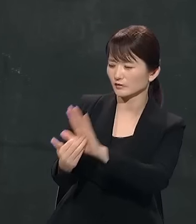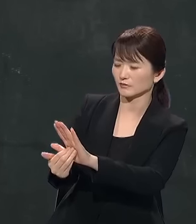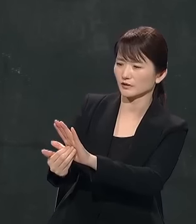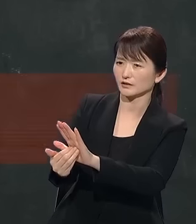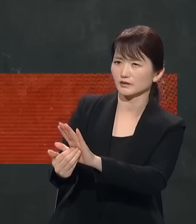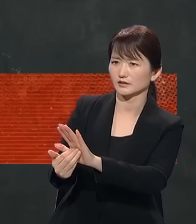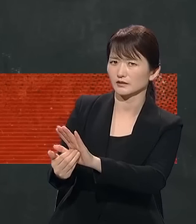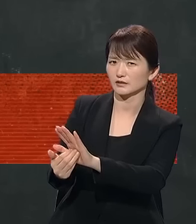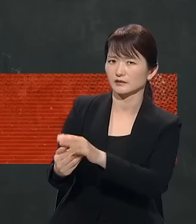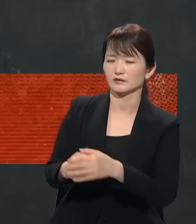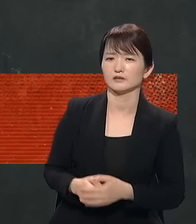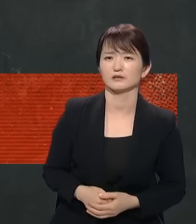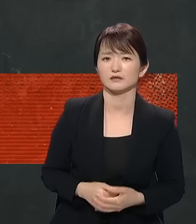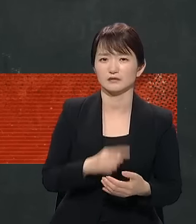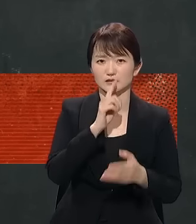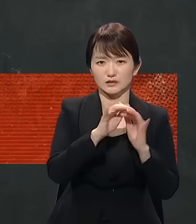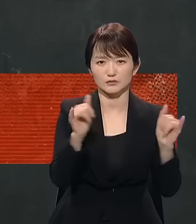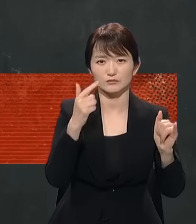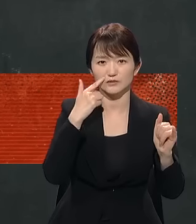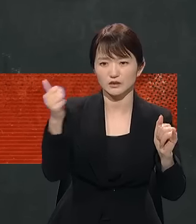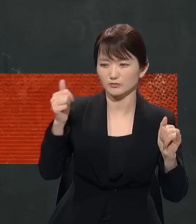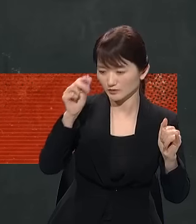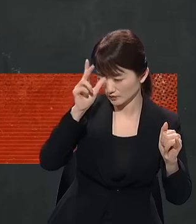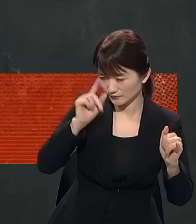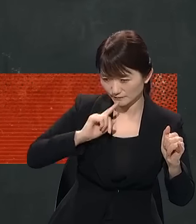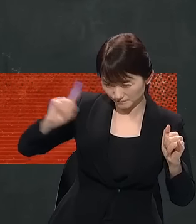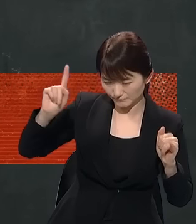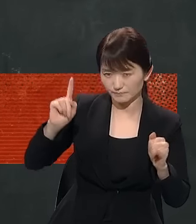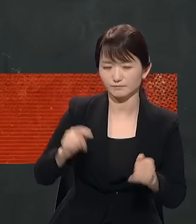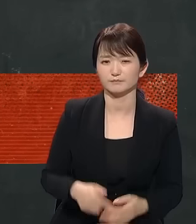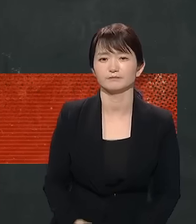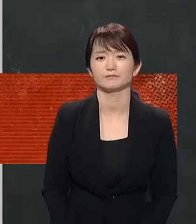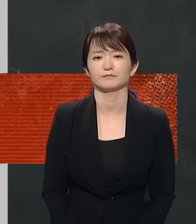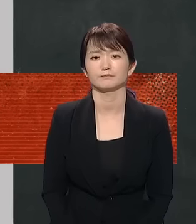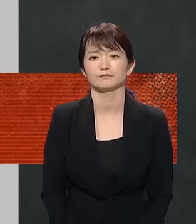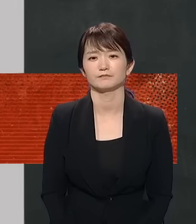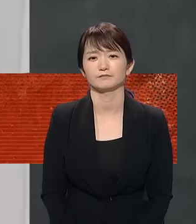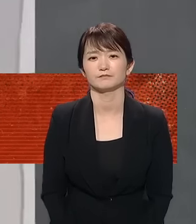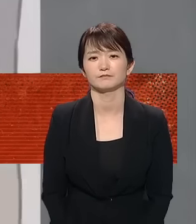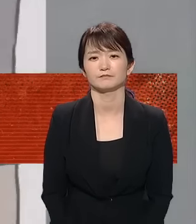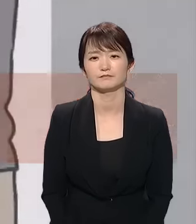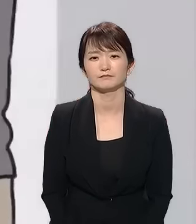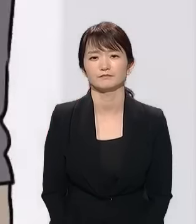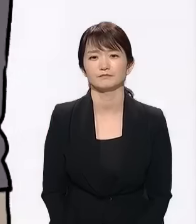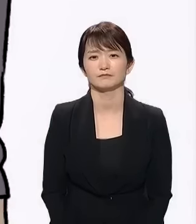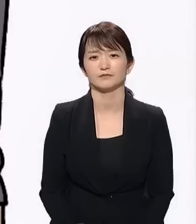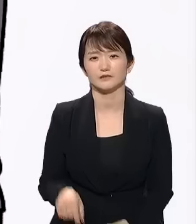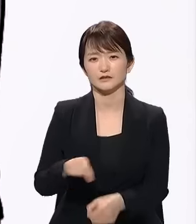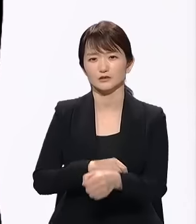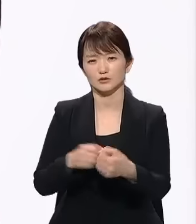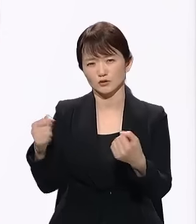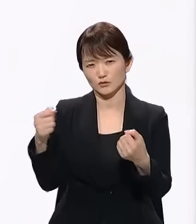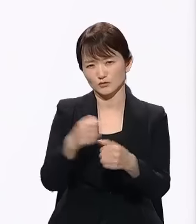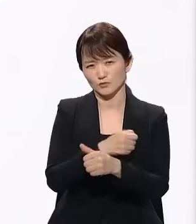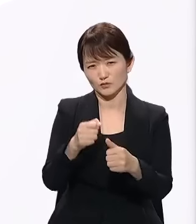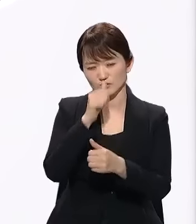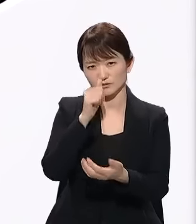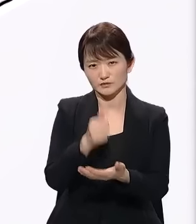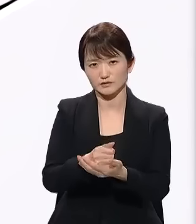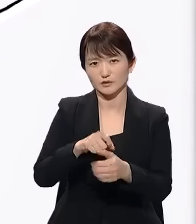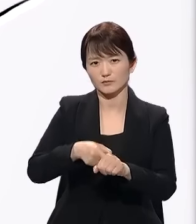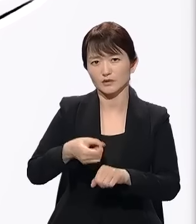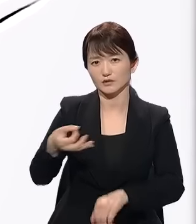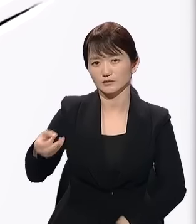맞지 않았지만 제보자는 바로 아버지를 경찰에 신고했습니다. 자, 특수폭행 혐의로 200만